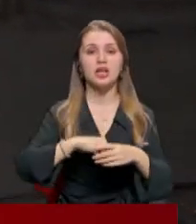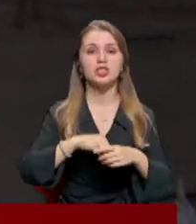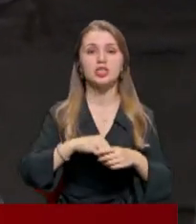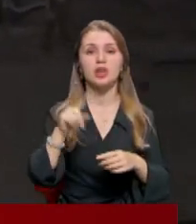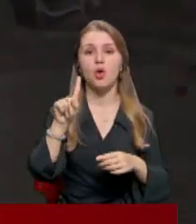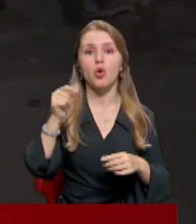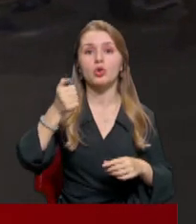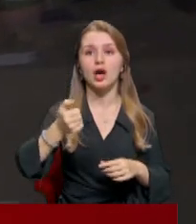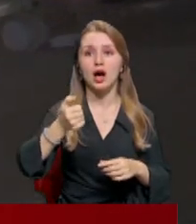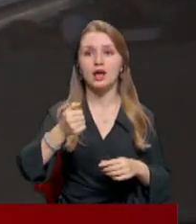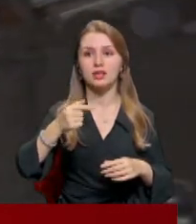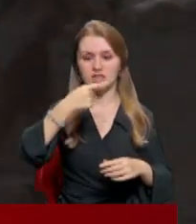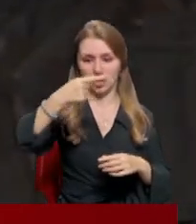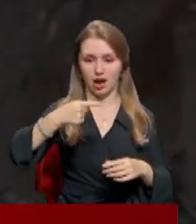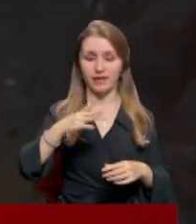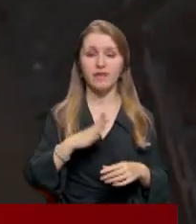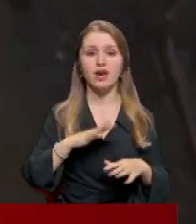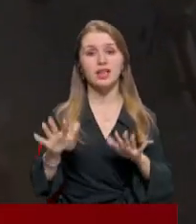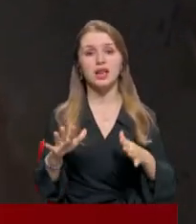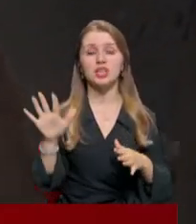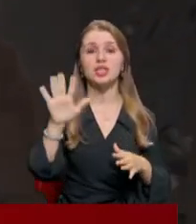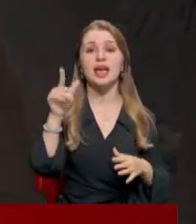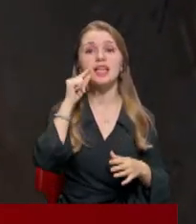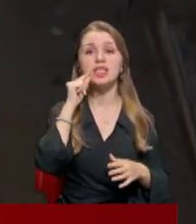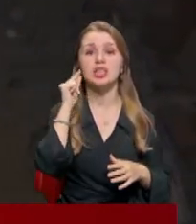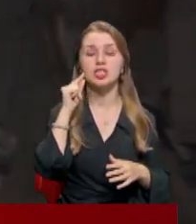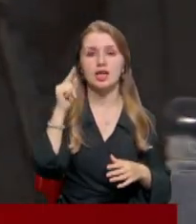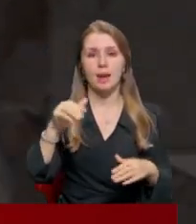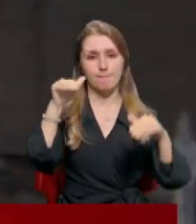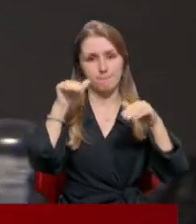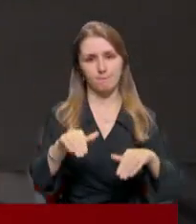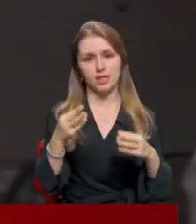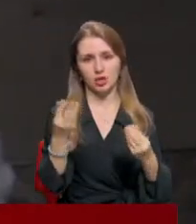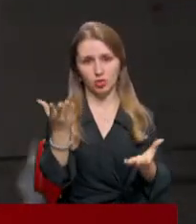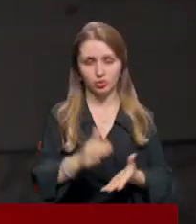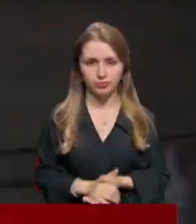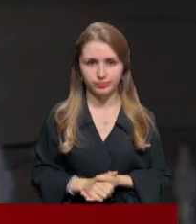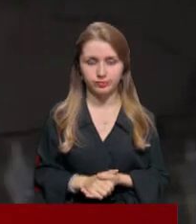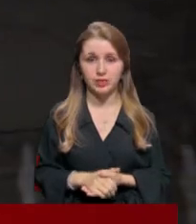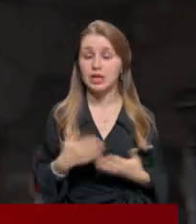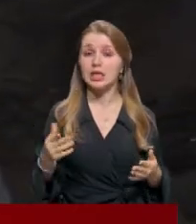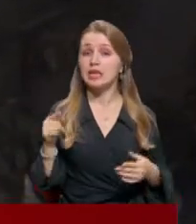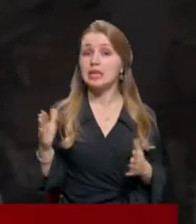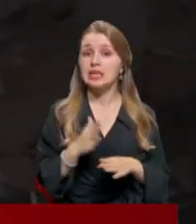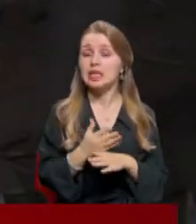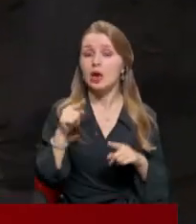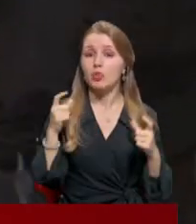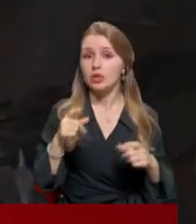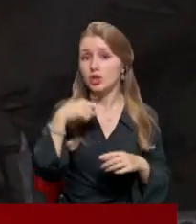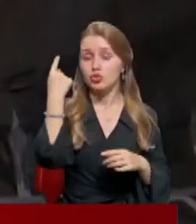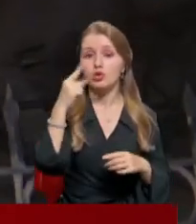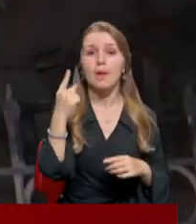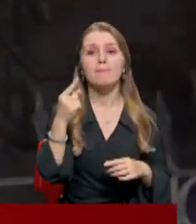İçerisinde 16 daire vardı ve yaklaşık 50 kişiye bu apartman mezar oldu. Niye buradayız? Çünkü